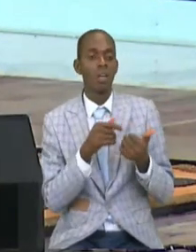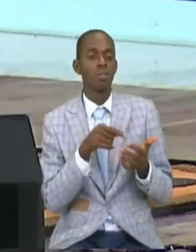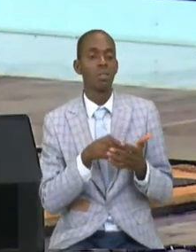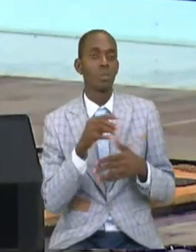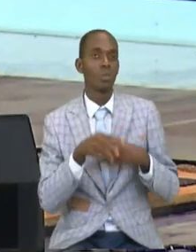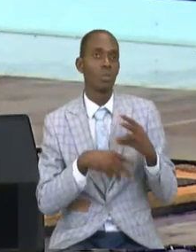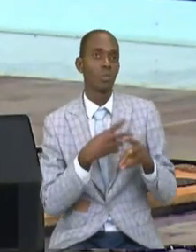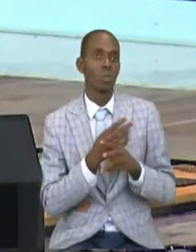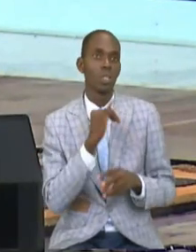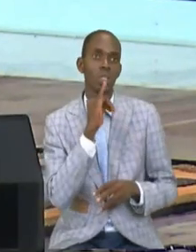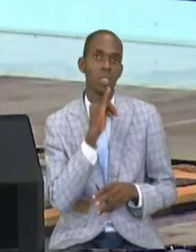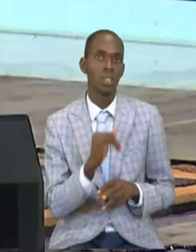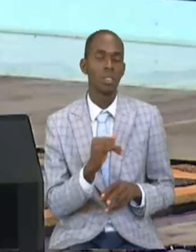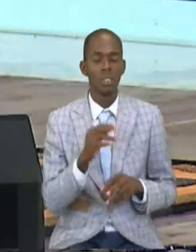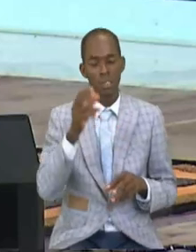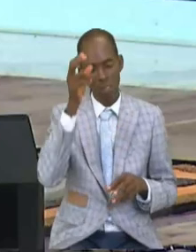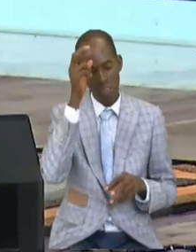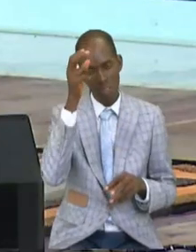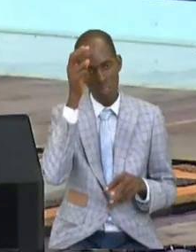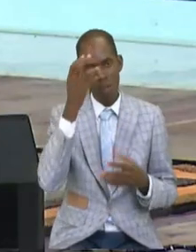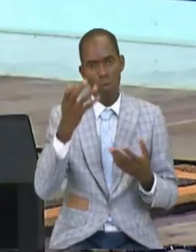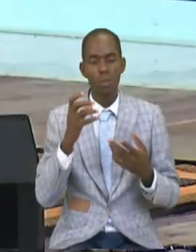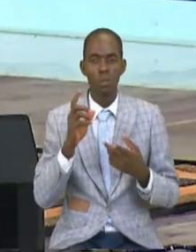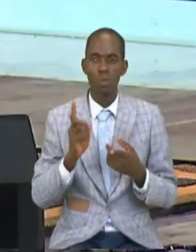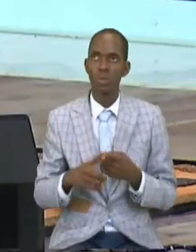que le monde est.